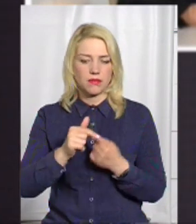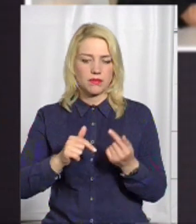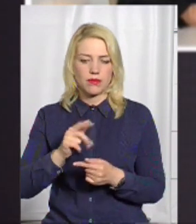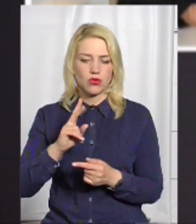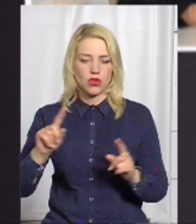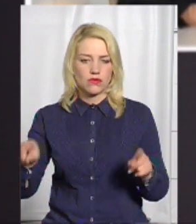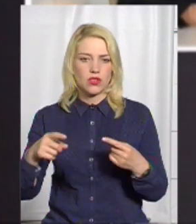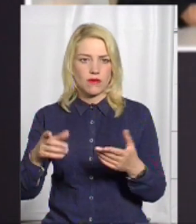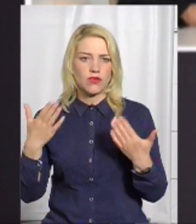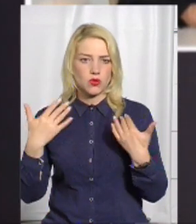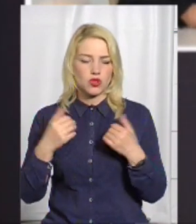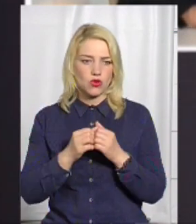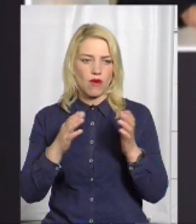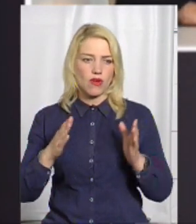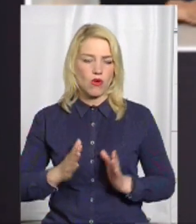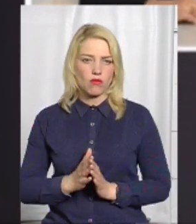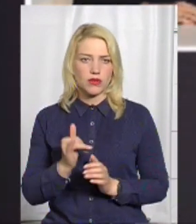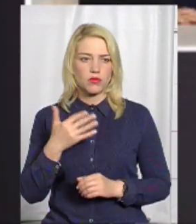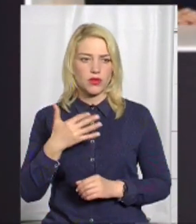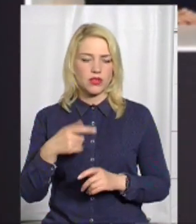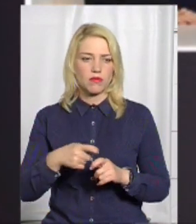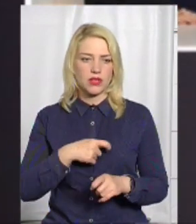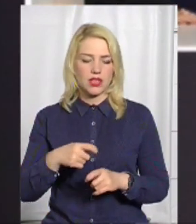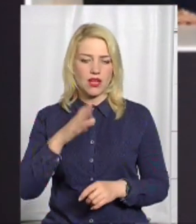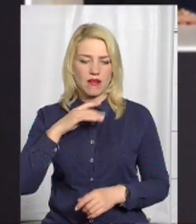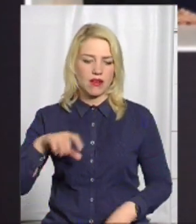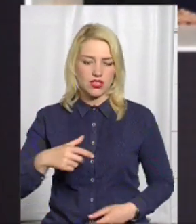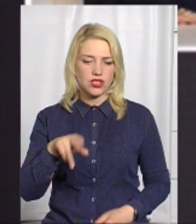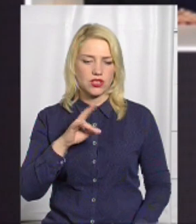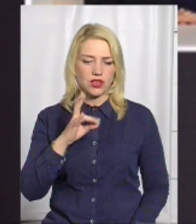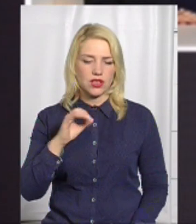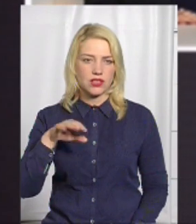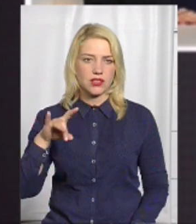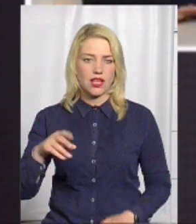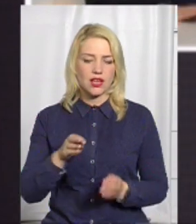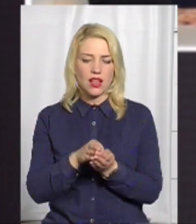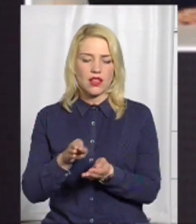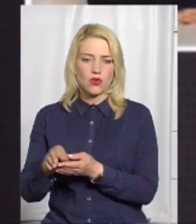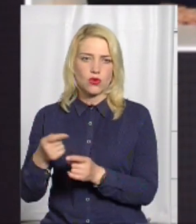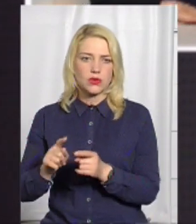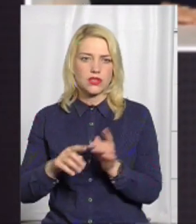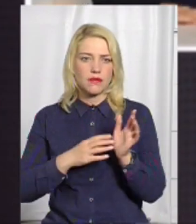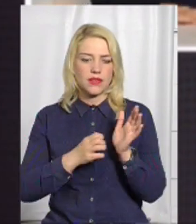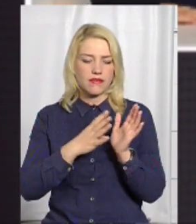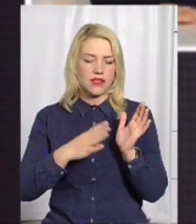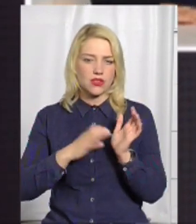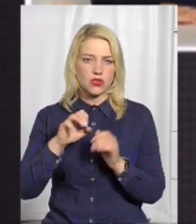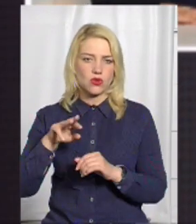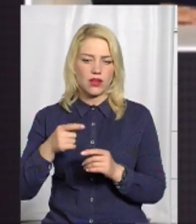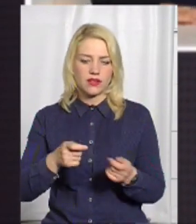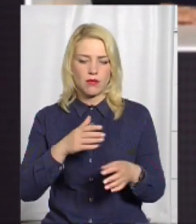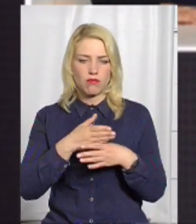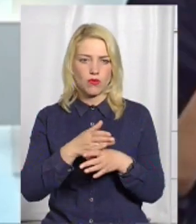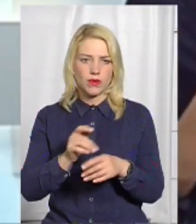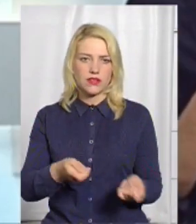там відпочинковий комплекс у 50-метровій зоні річки Дністер. Надгрупки 18-19 століття побиті та вивезені. На тому